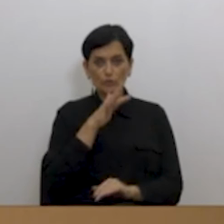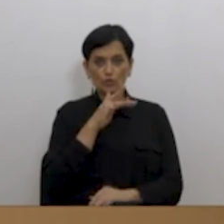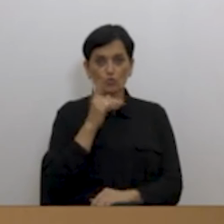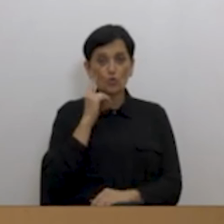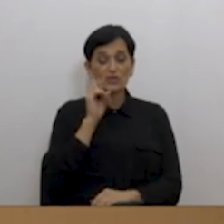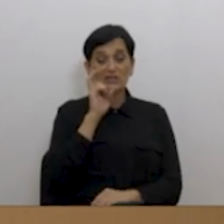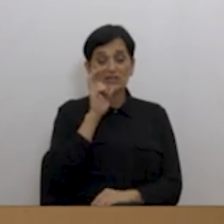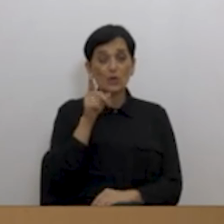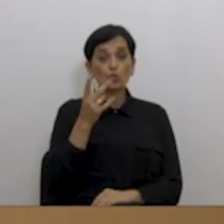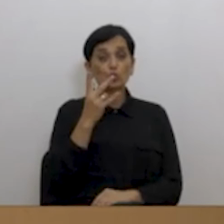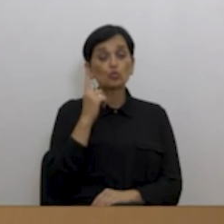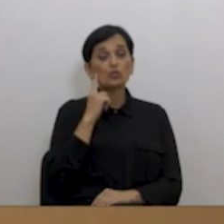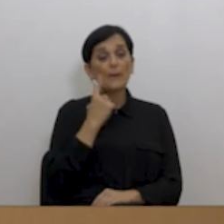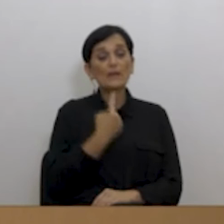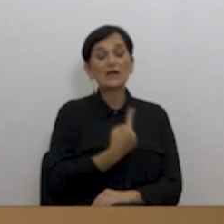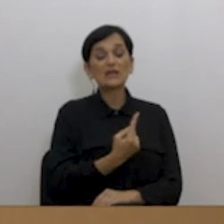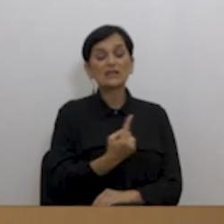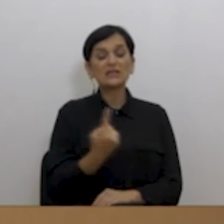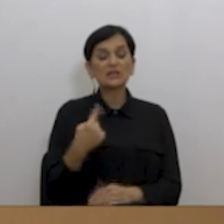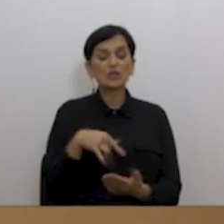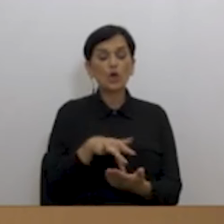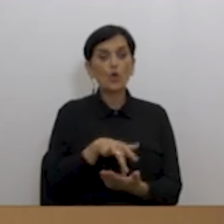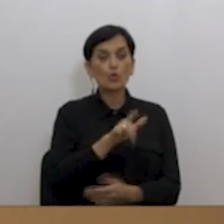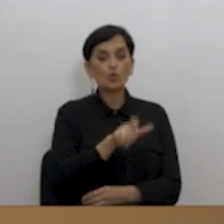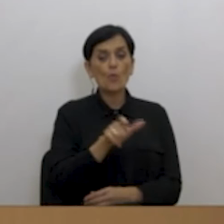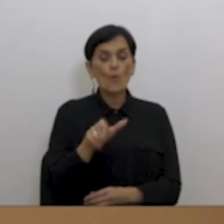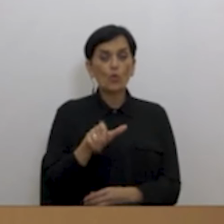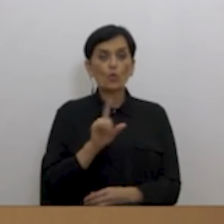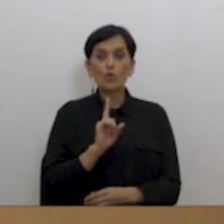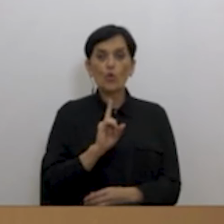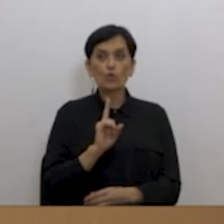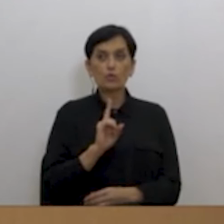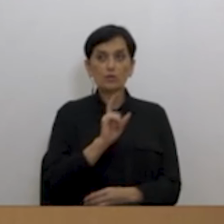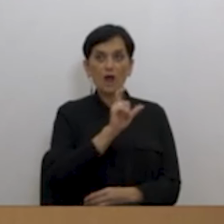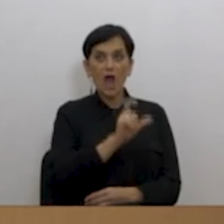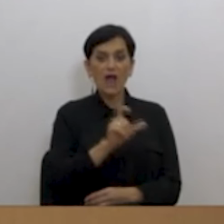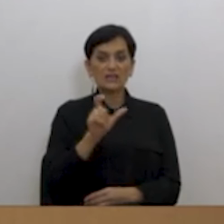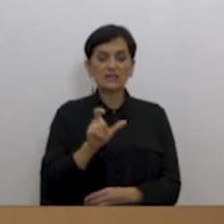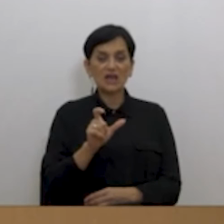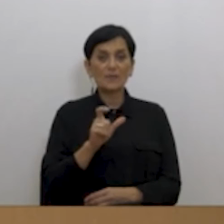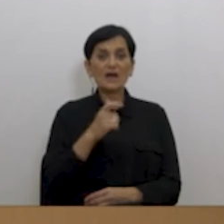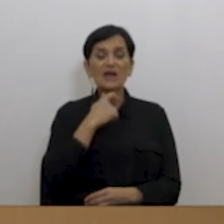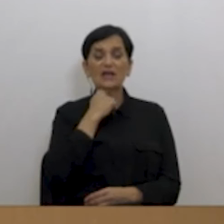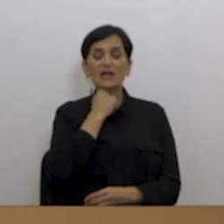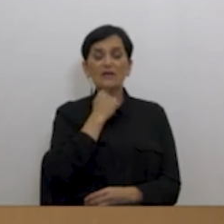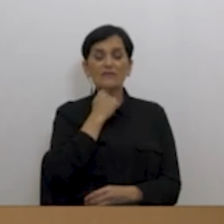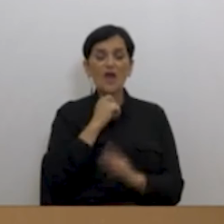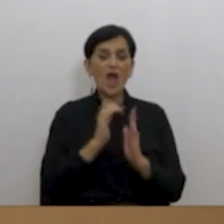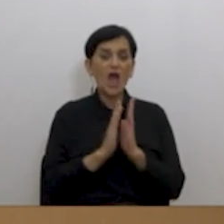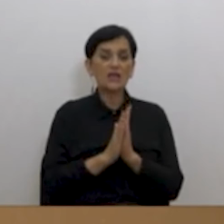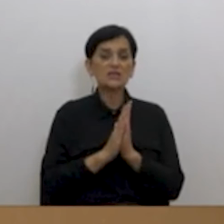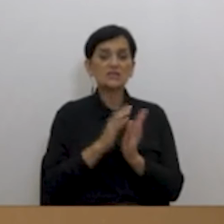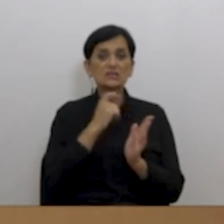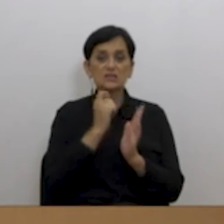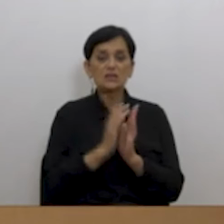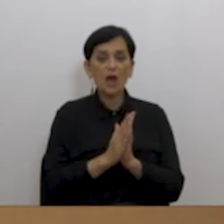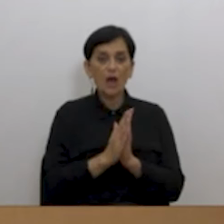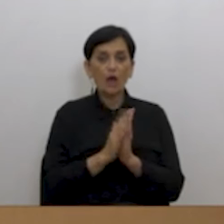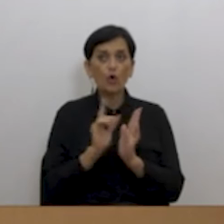უნდა ფიქრობდეს თითოეულ მოქალაქეს და არ უნდა უწევდეს ადამიანებს ხვეწნა იმის,